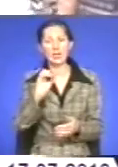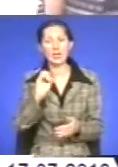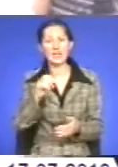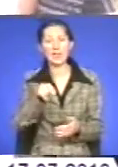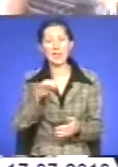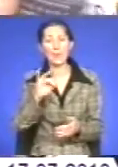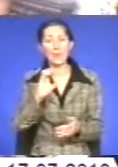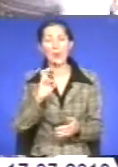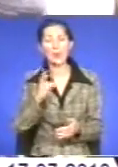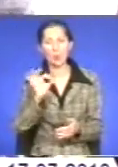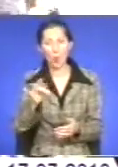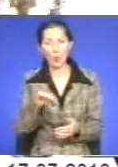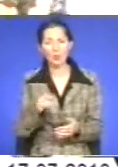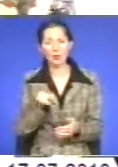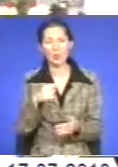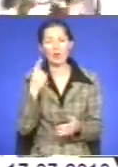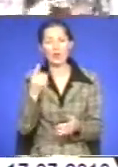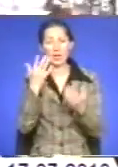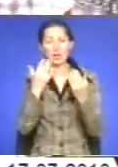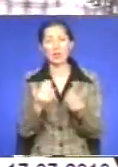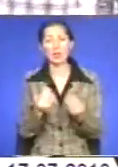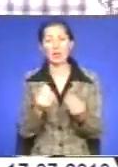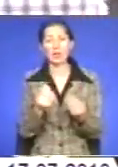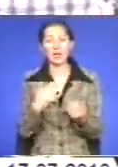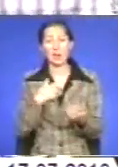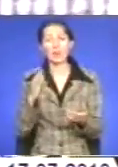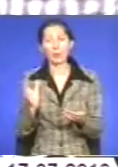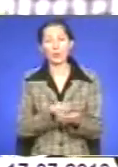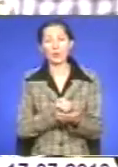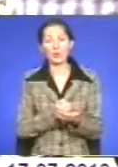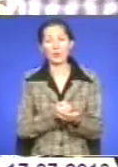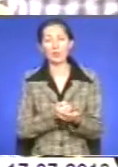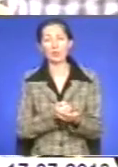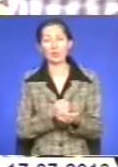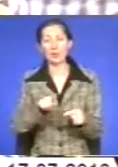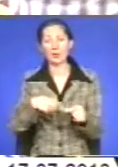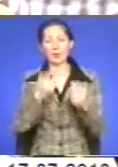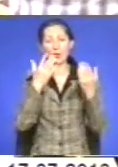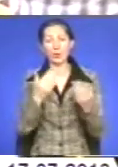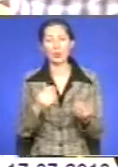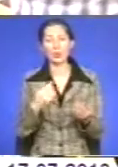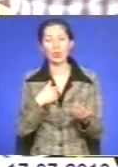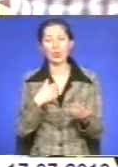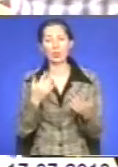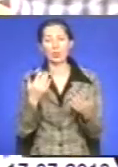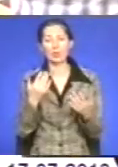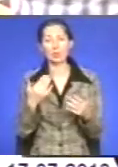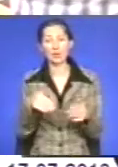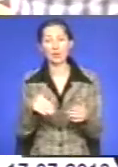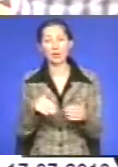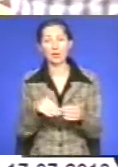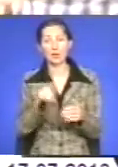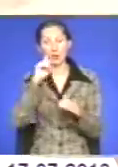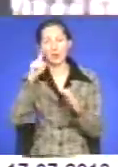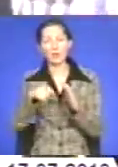І він якось в один день в мене вийшовся. І наступного дня я в житньому опісу